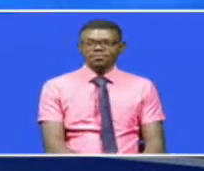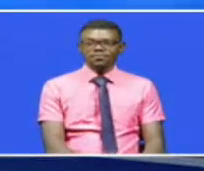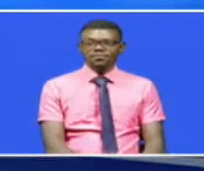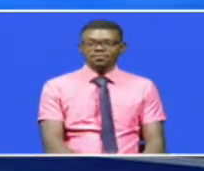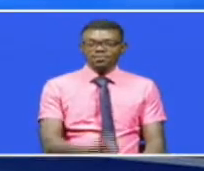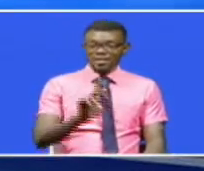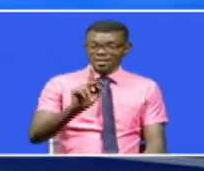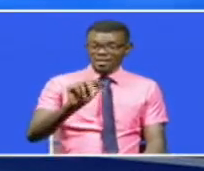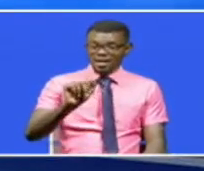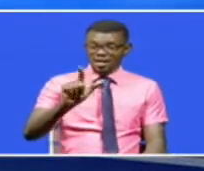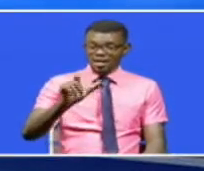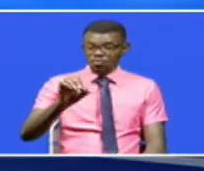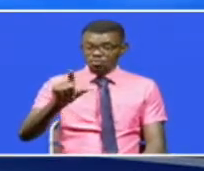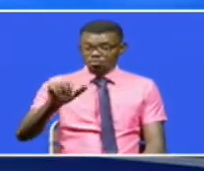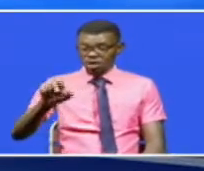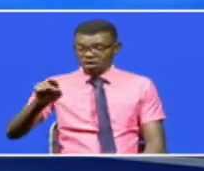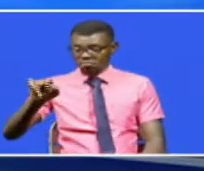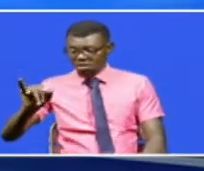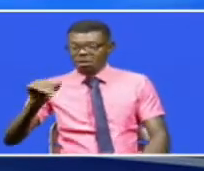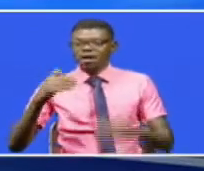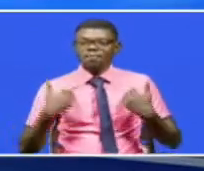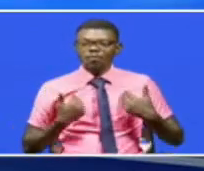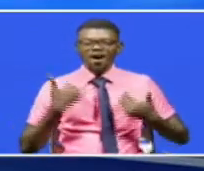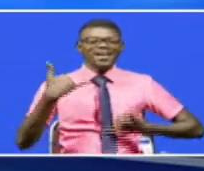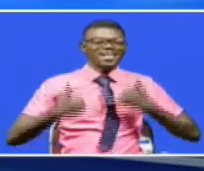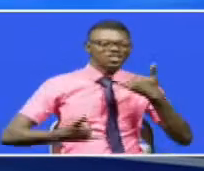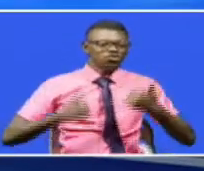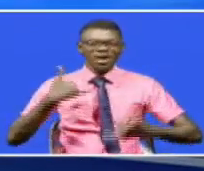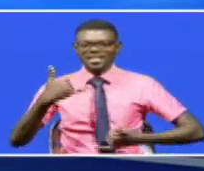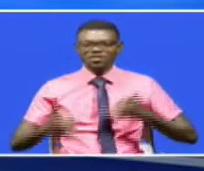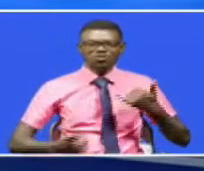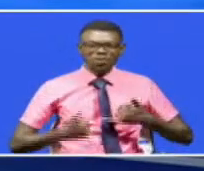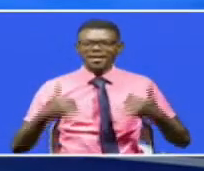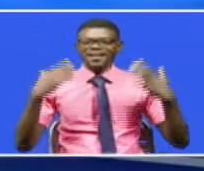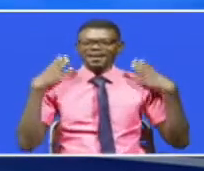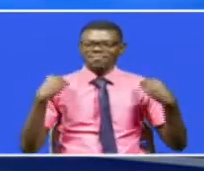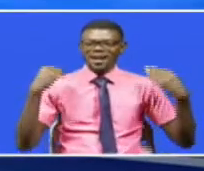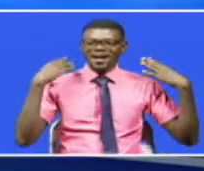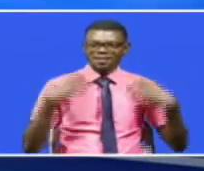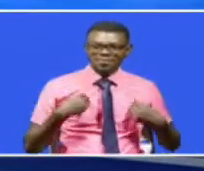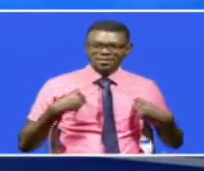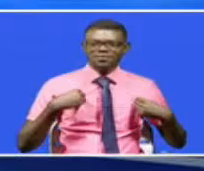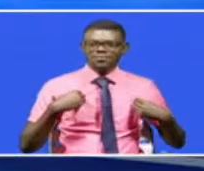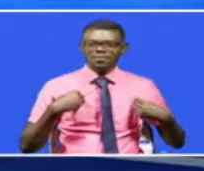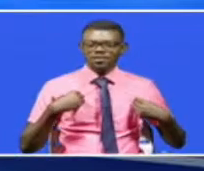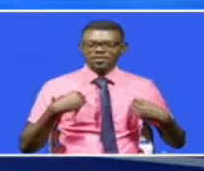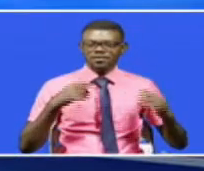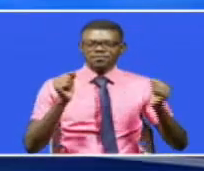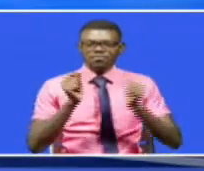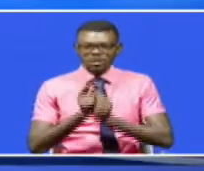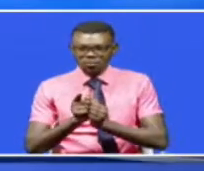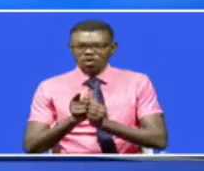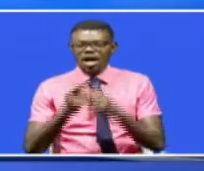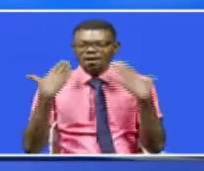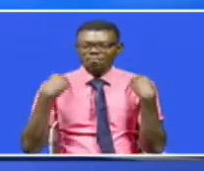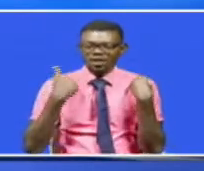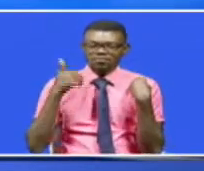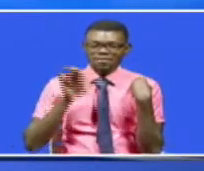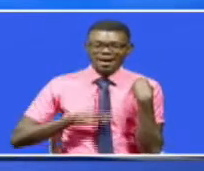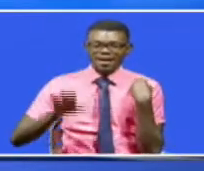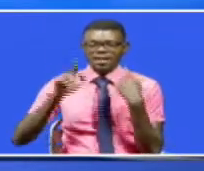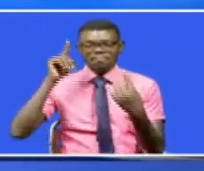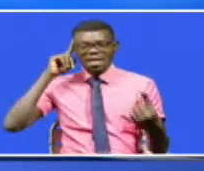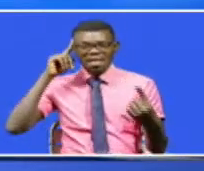Eneo la Kaloleni jijini Nairobi walipata fursa ya kujiburudisha kupitia mazoezi katika awamu ya 11 ya zoezi mtaani, lengo kuu likiwa